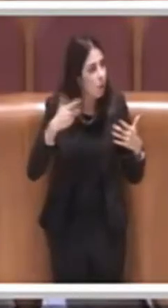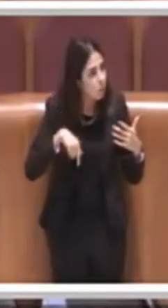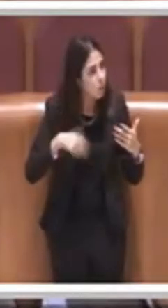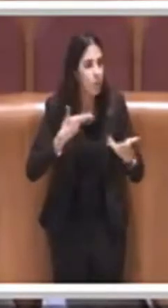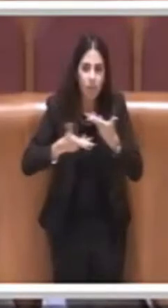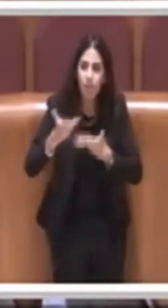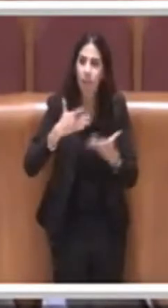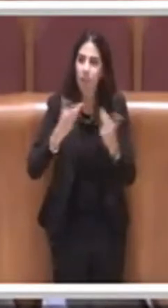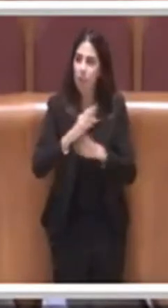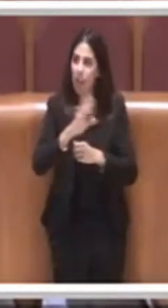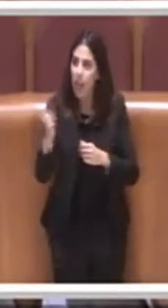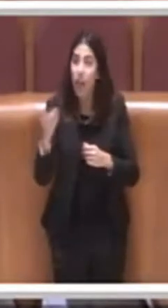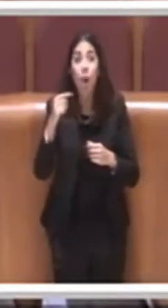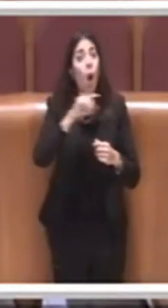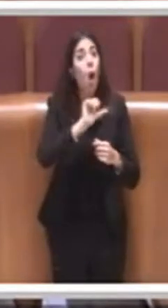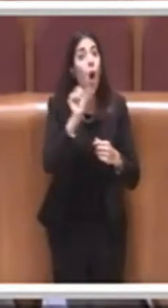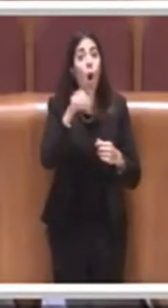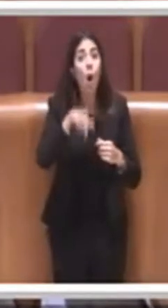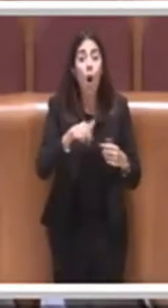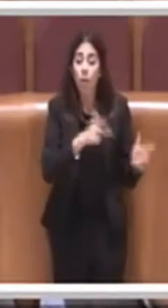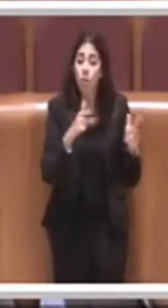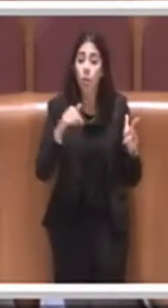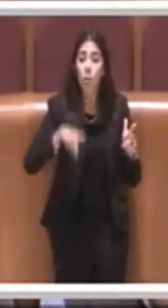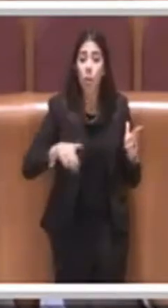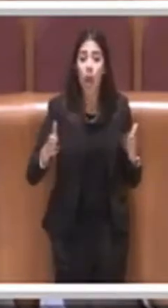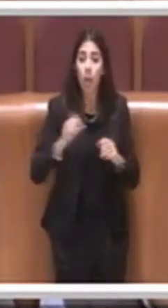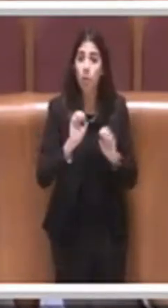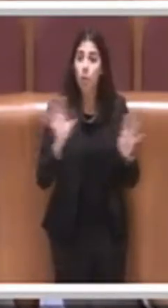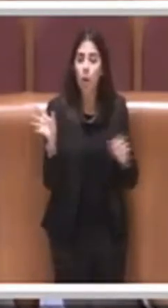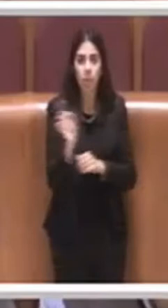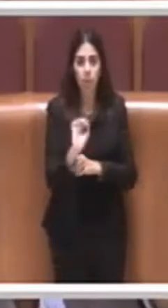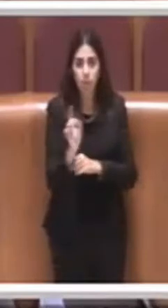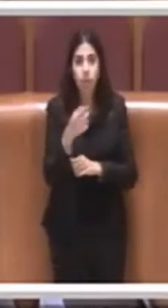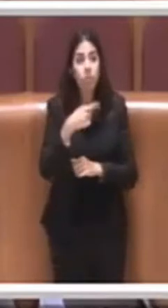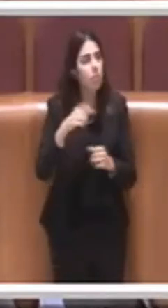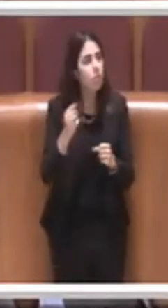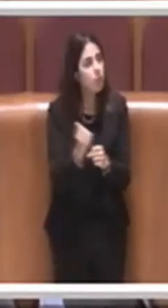e abbiamo fatto un lavoro, pensiamo appunto, di